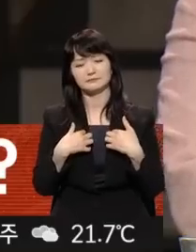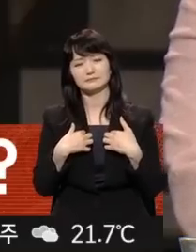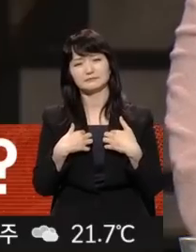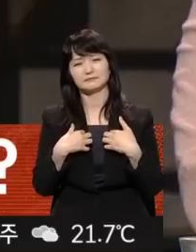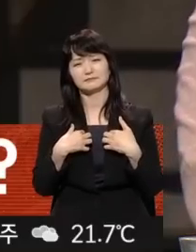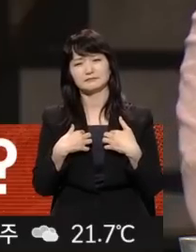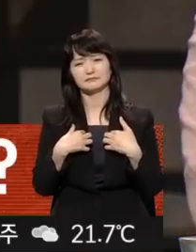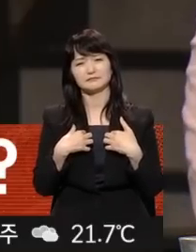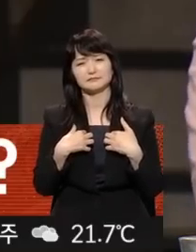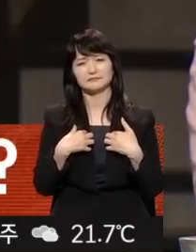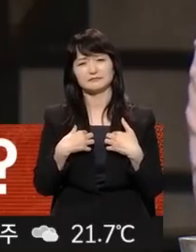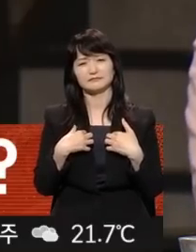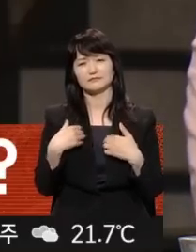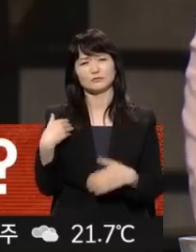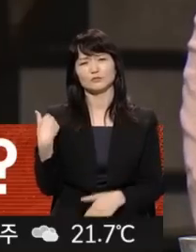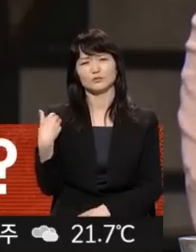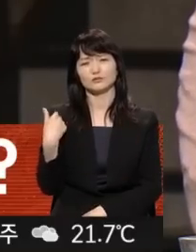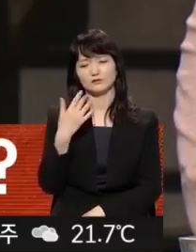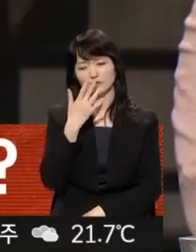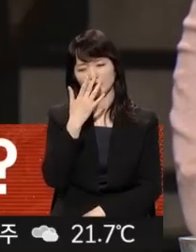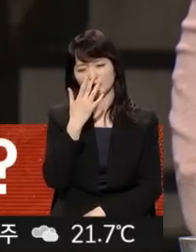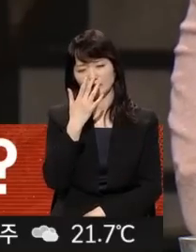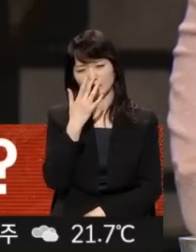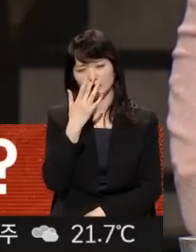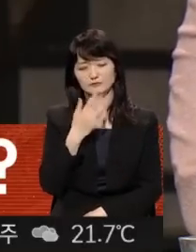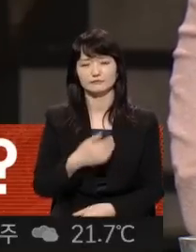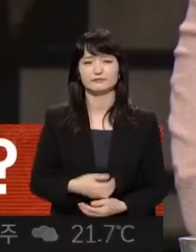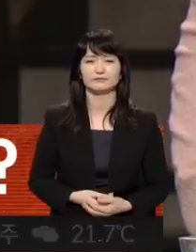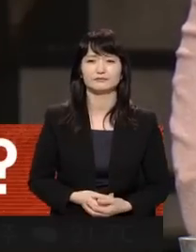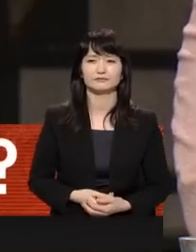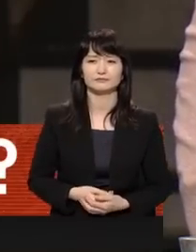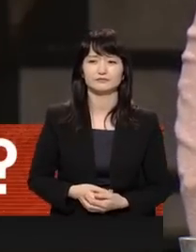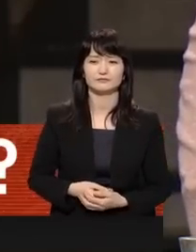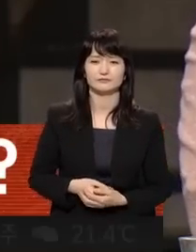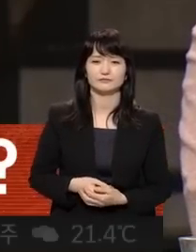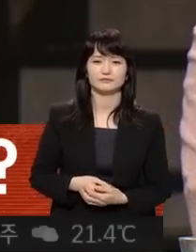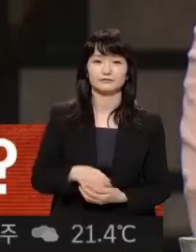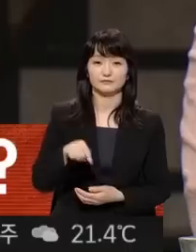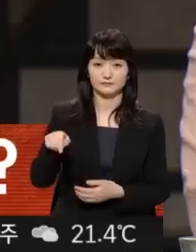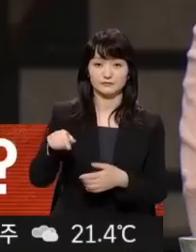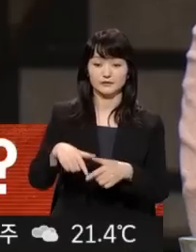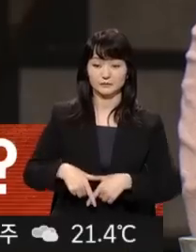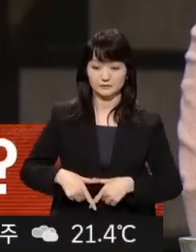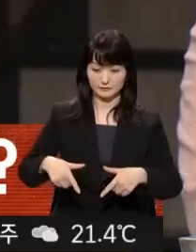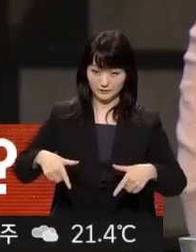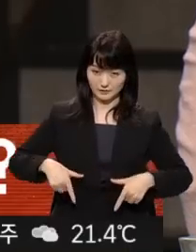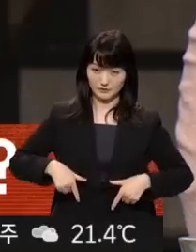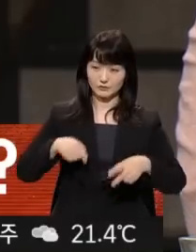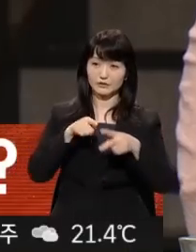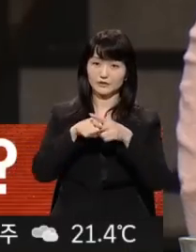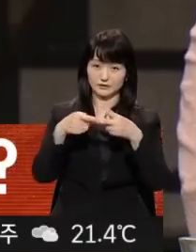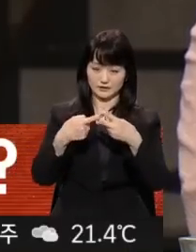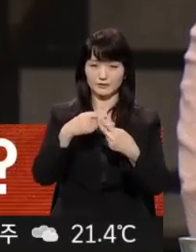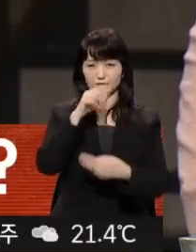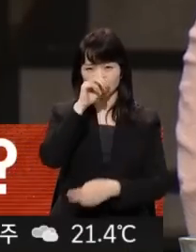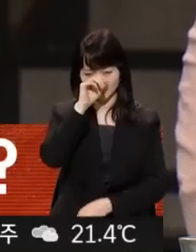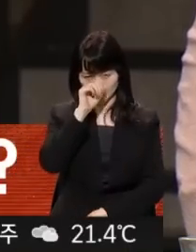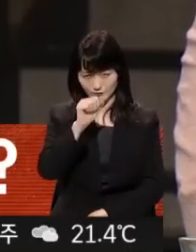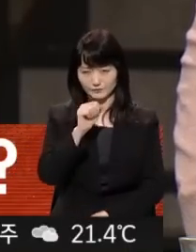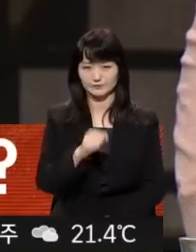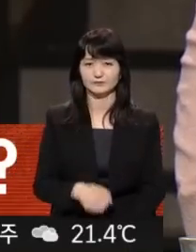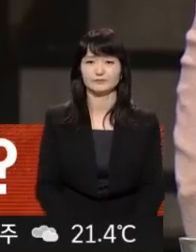그런 것을 못 느낄 수가 있거든요 그런 것을 좀 배려를 하는 좋겠다라는 생각이 듭니다